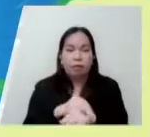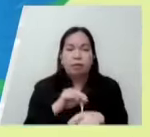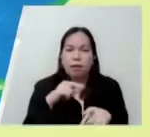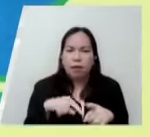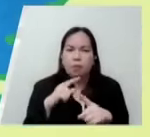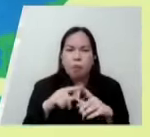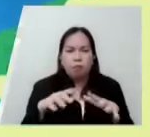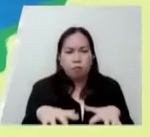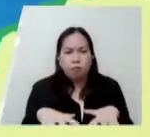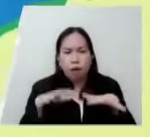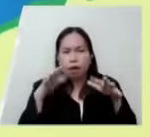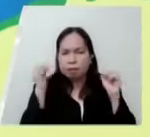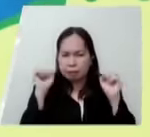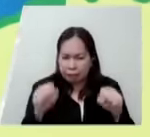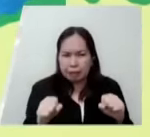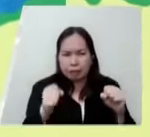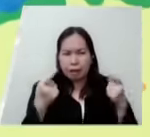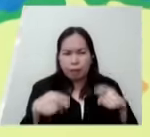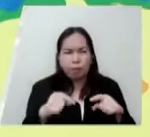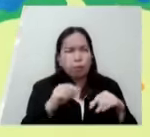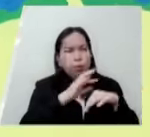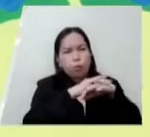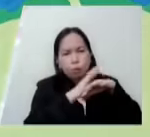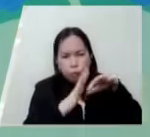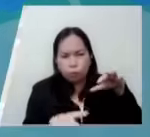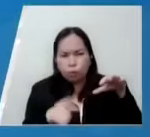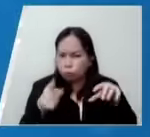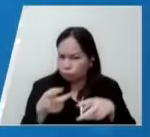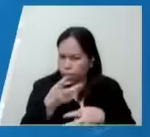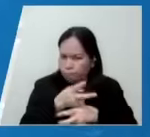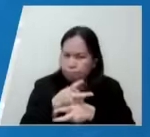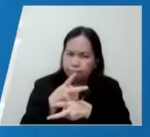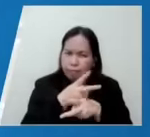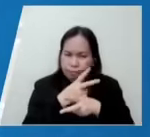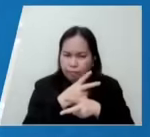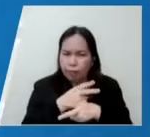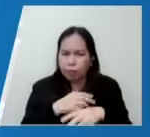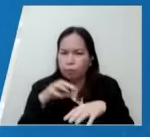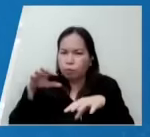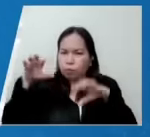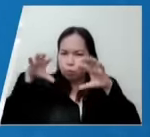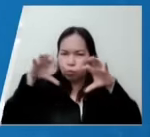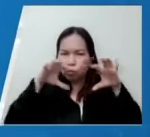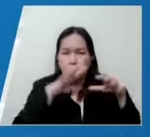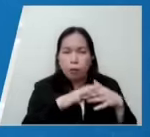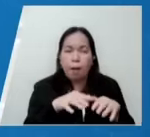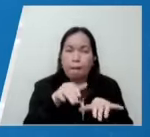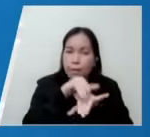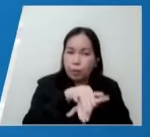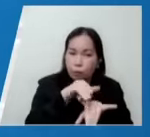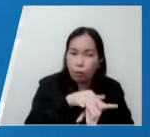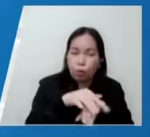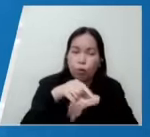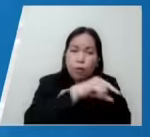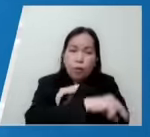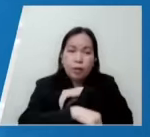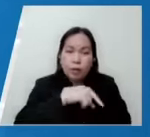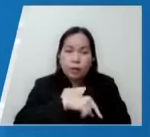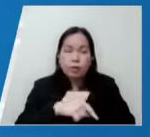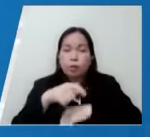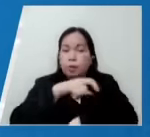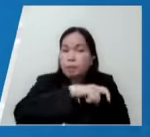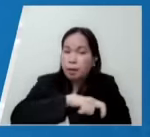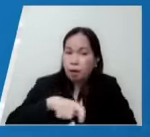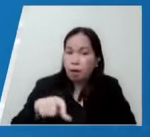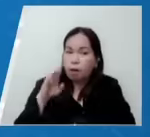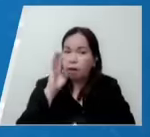kaya doble ingat. Posible rin ang kalat-kalat na ulan sa Mindoro Provinces, Quezon, Palawan, ilang bahagi ng Bicol Region, pati sa